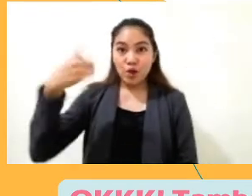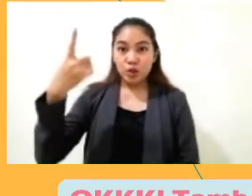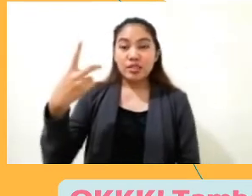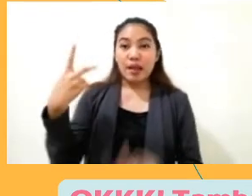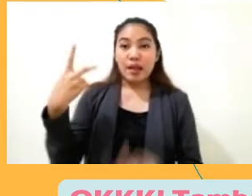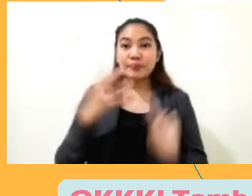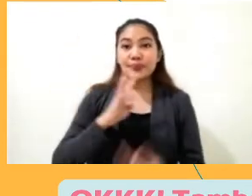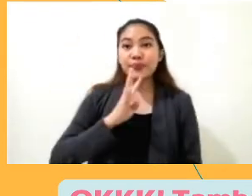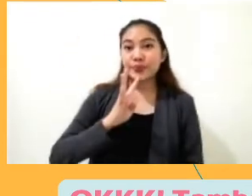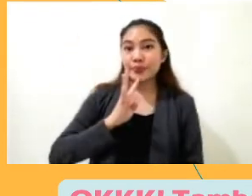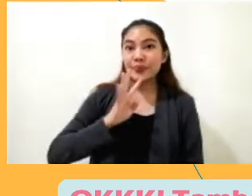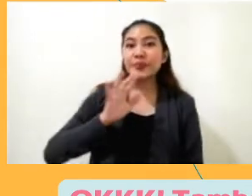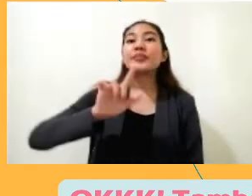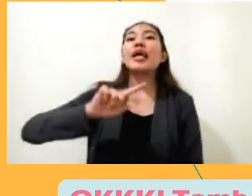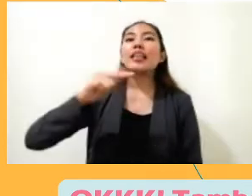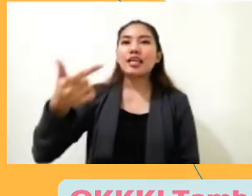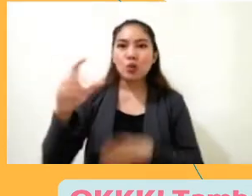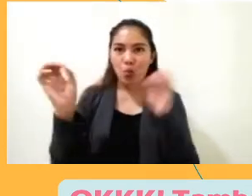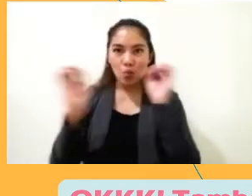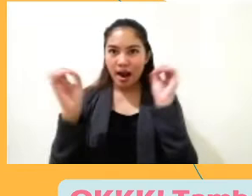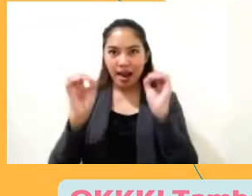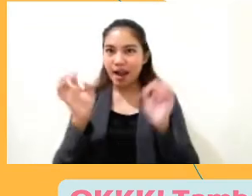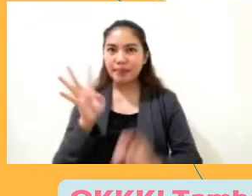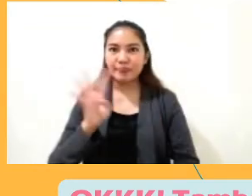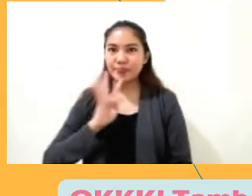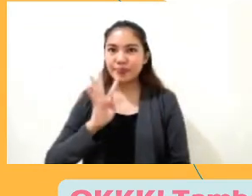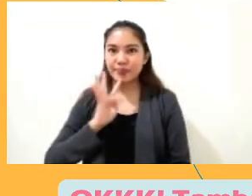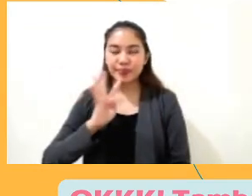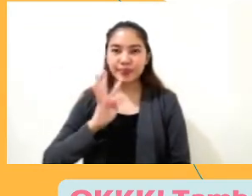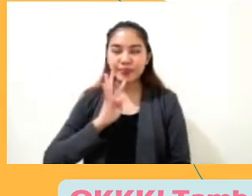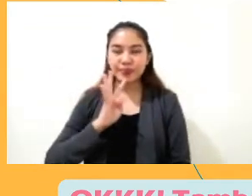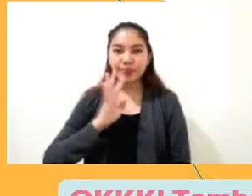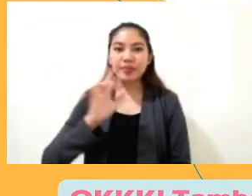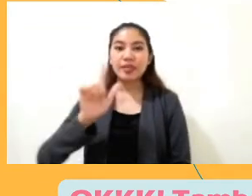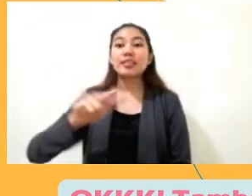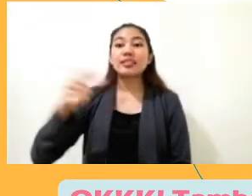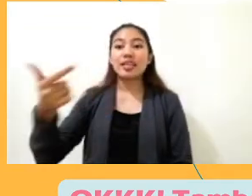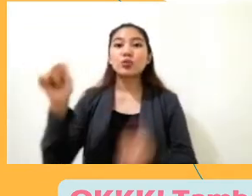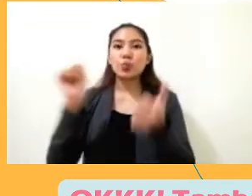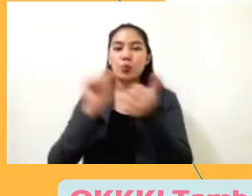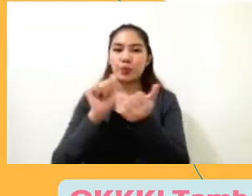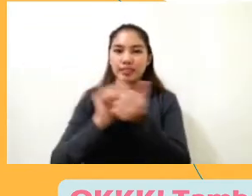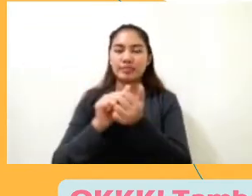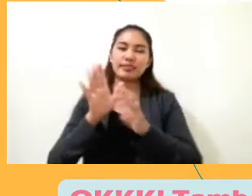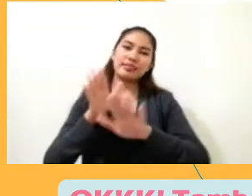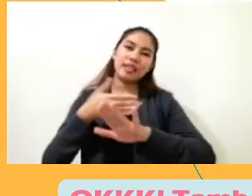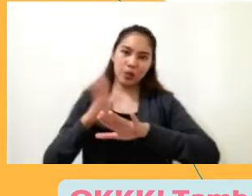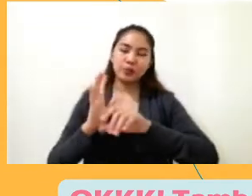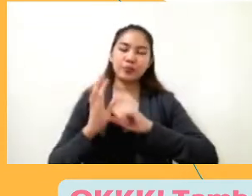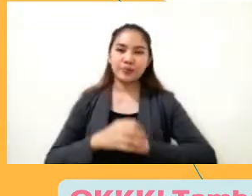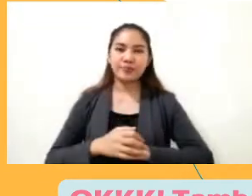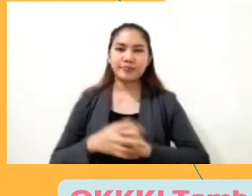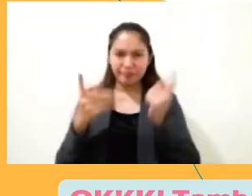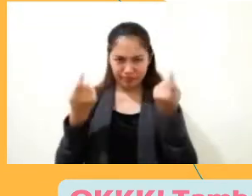ako magsasalita. Tapos, susunod ay lalagyan ko na ng music. Okay? Subukan natin yun.